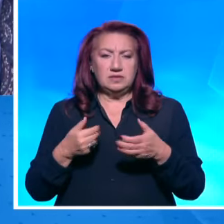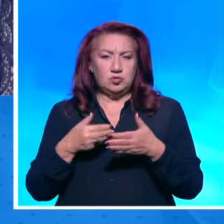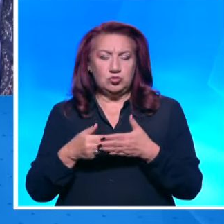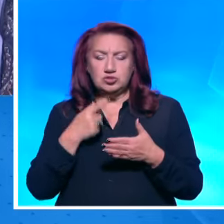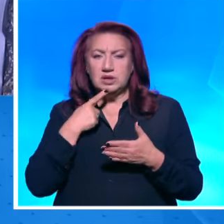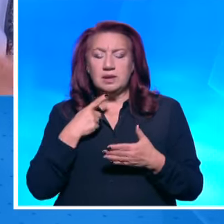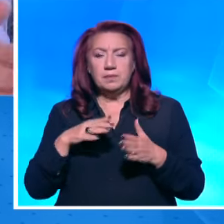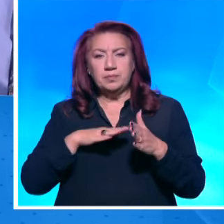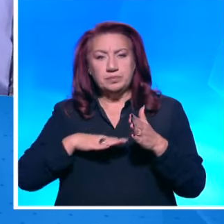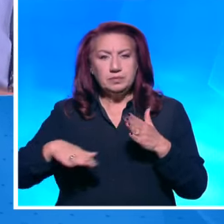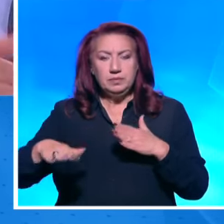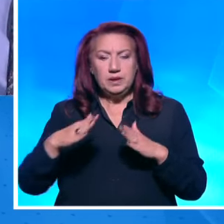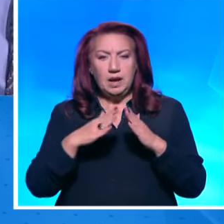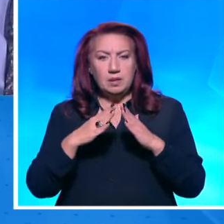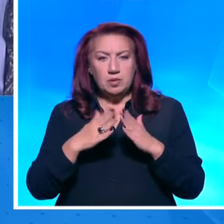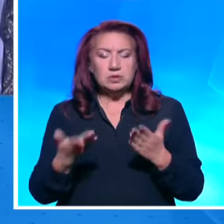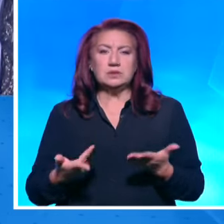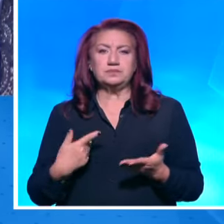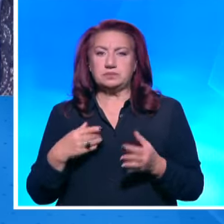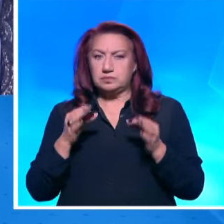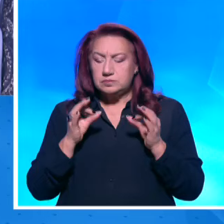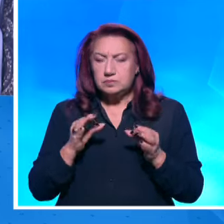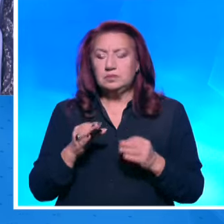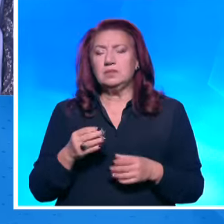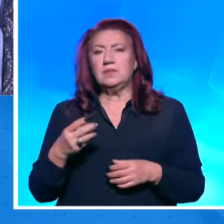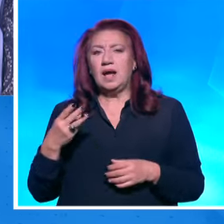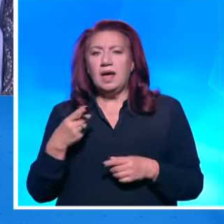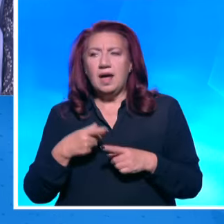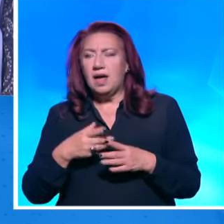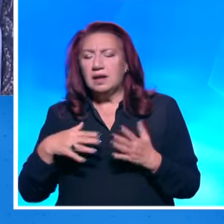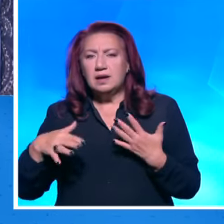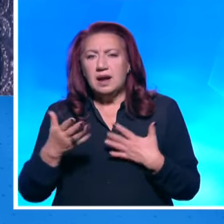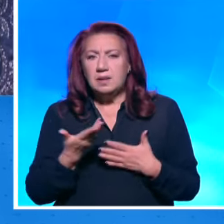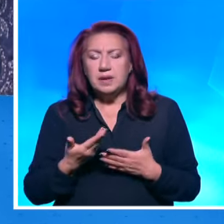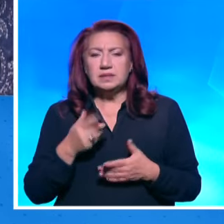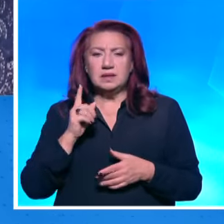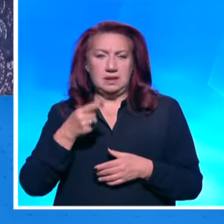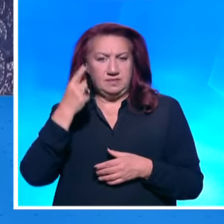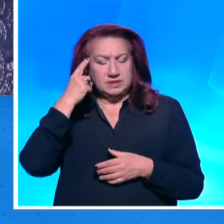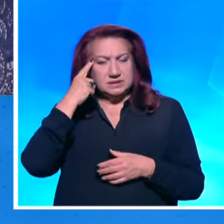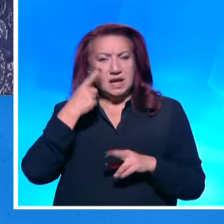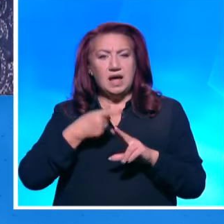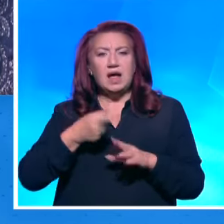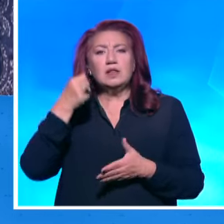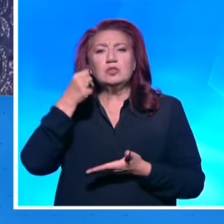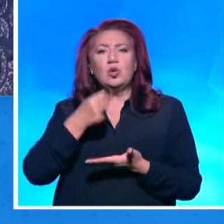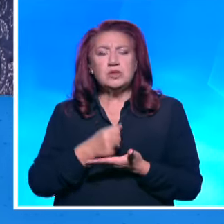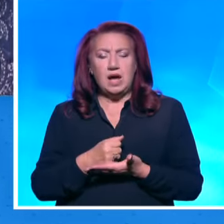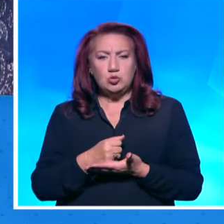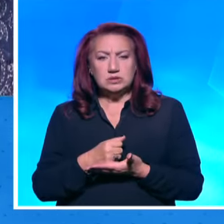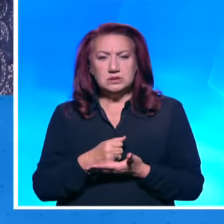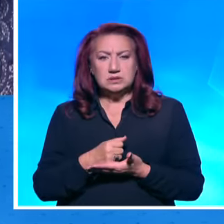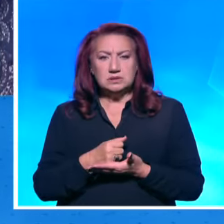трябва да има субективен обективен елемент и трябва да се знае че нотариусът всъщност не